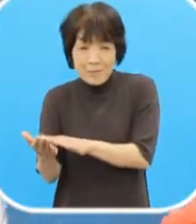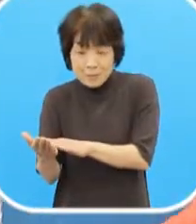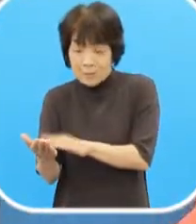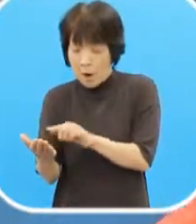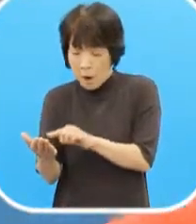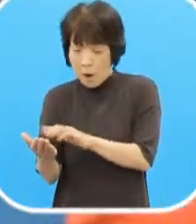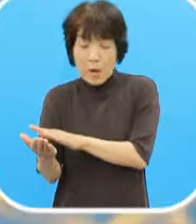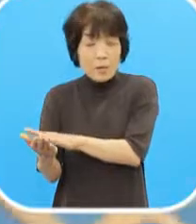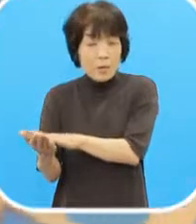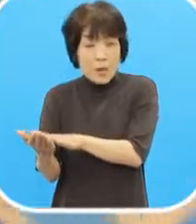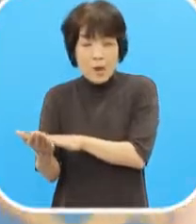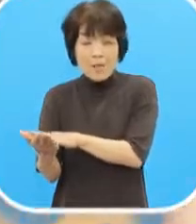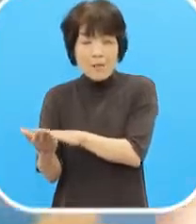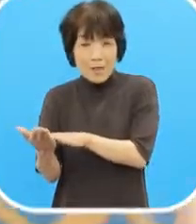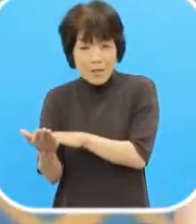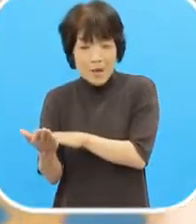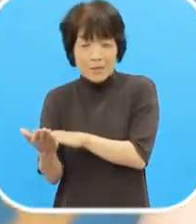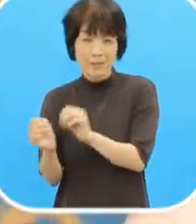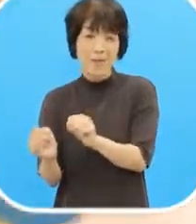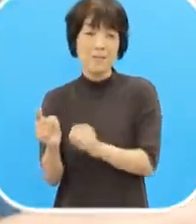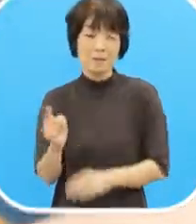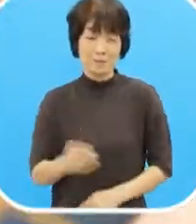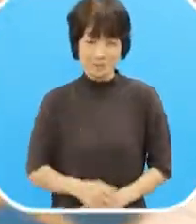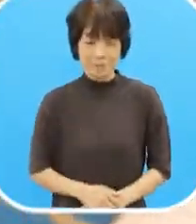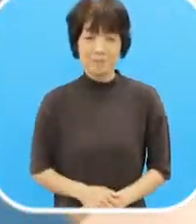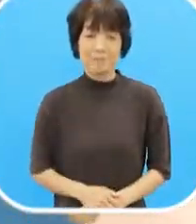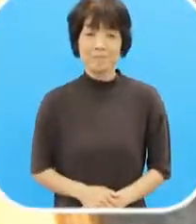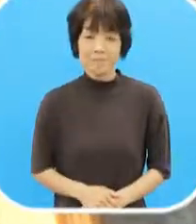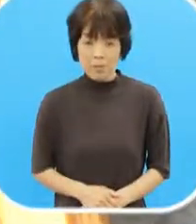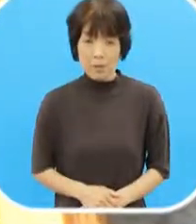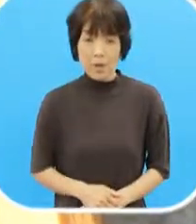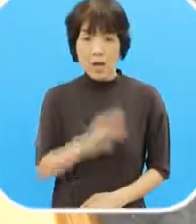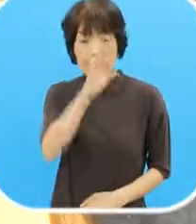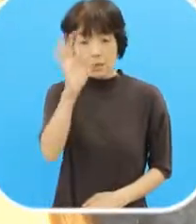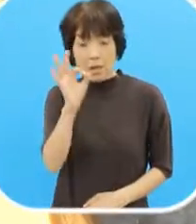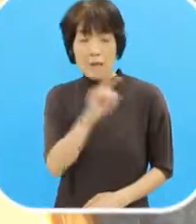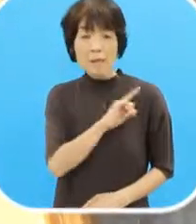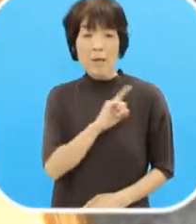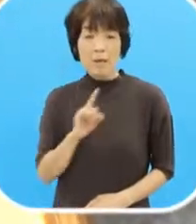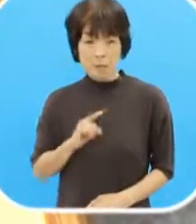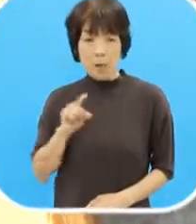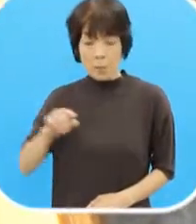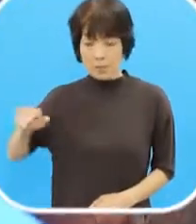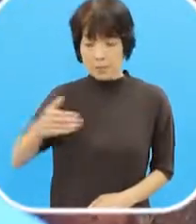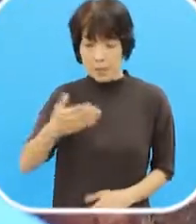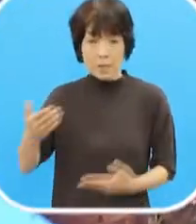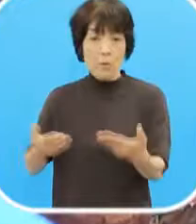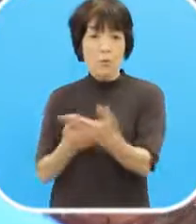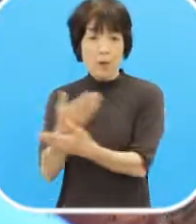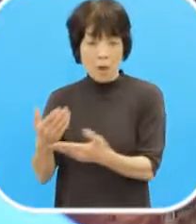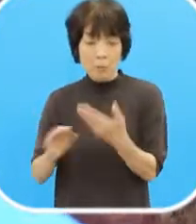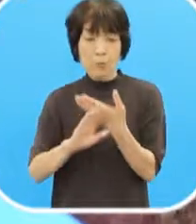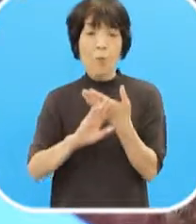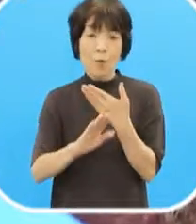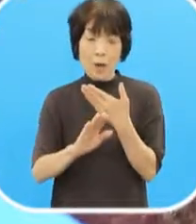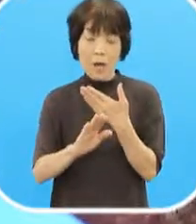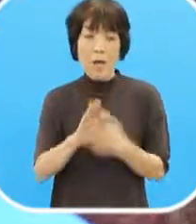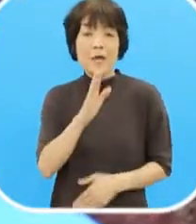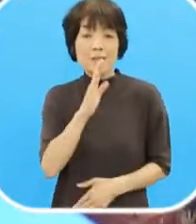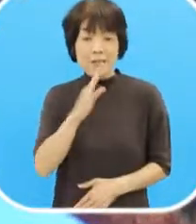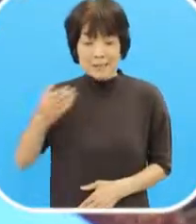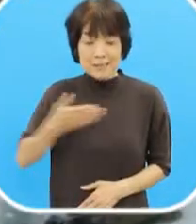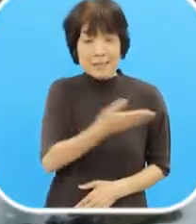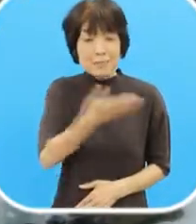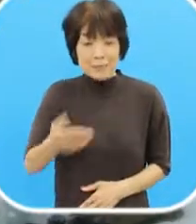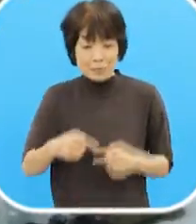どうぞ。 ちょっとザラザラしてます。 サンパンデーではですね、ご覧のように魚に触るだけではなくてですね、はい、実際